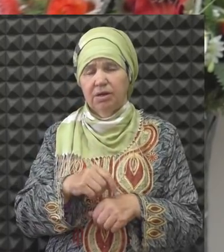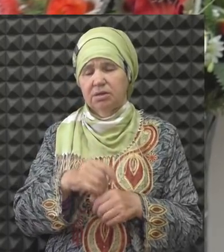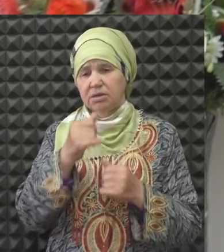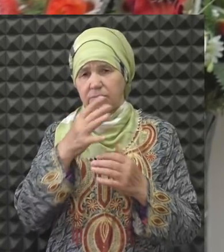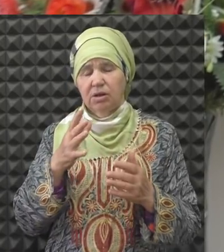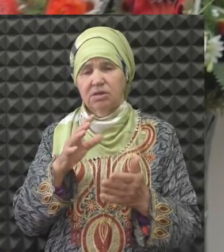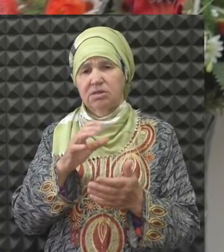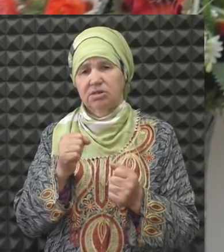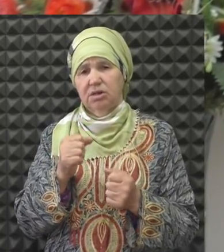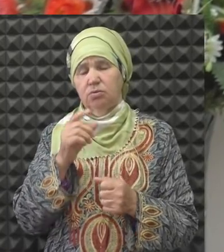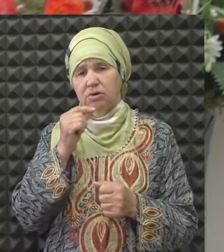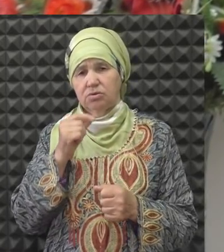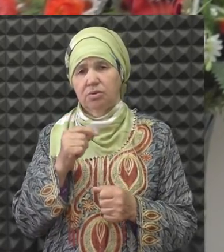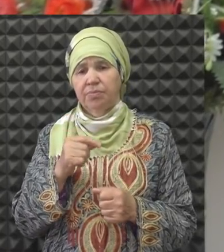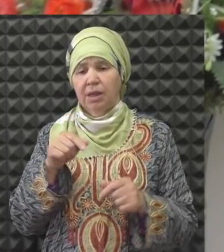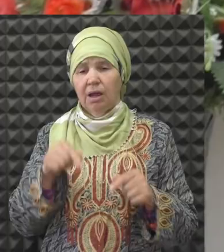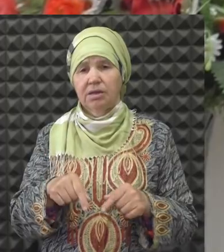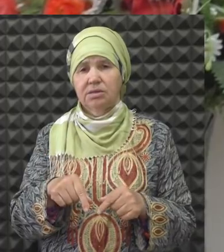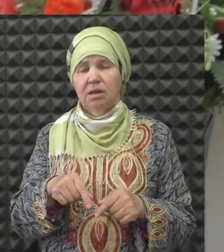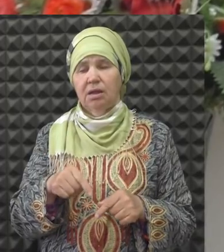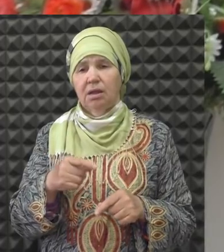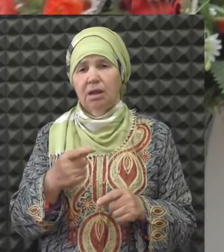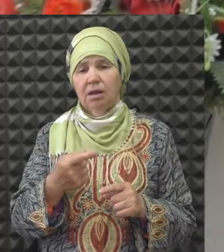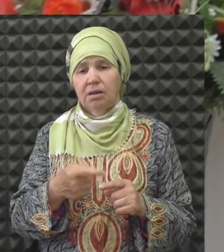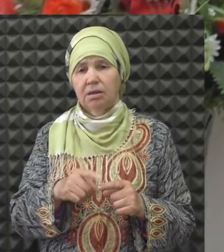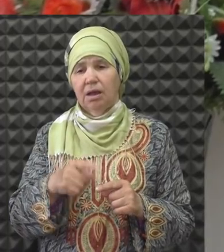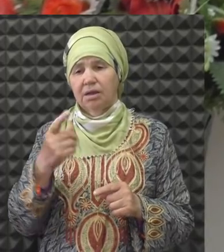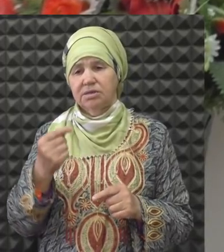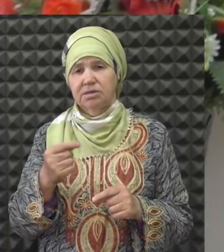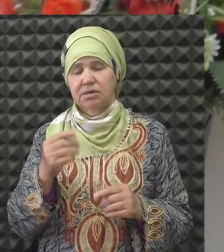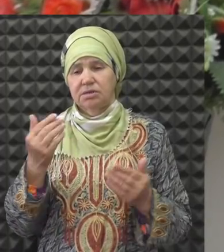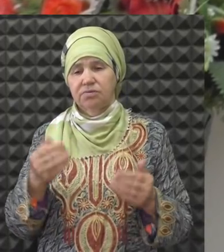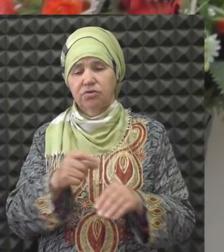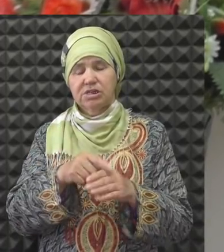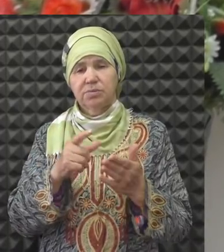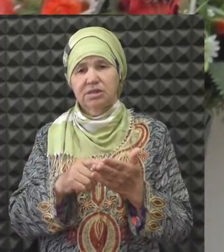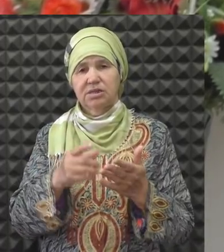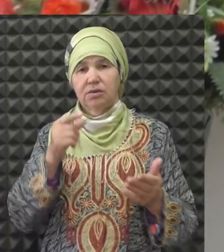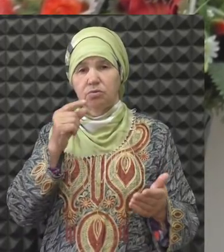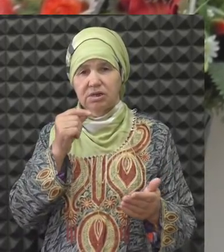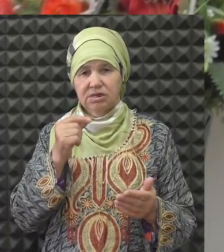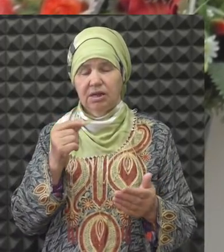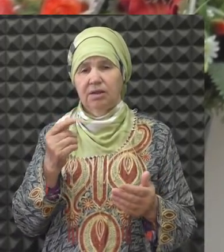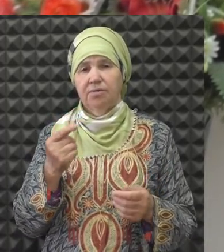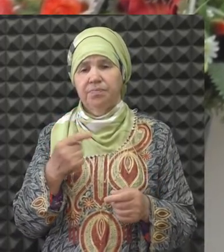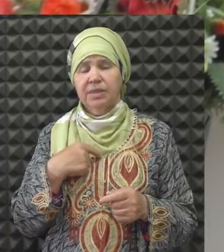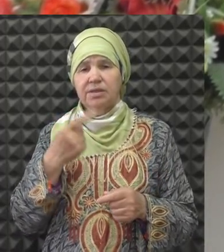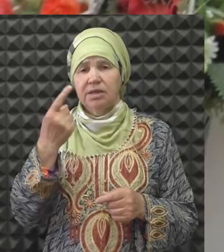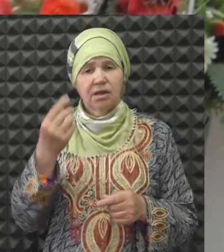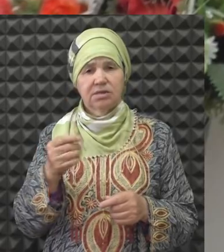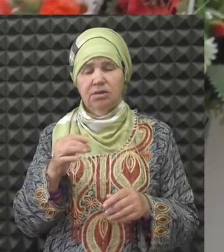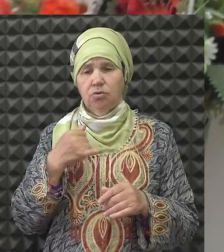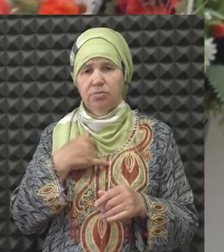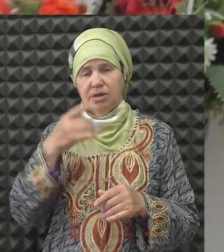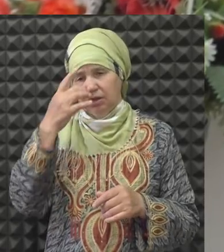головой давление поднималось, когда проголодался. Ни один день, сегодня 17-е, да, у нас ураза,